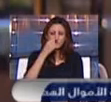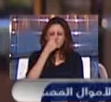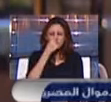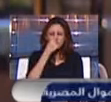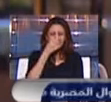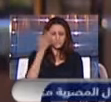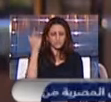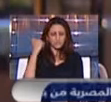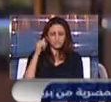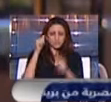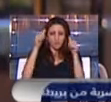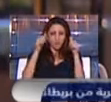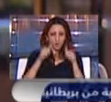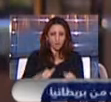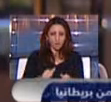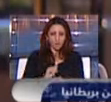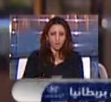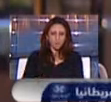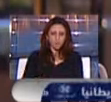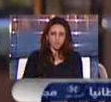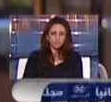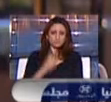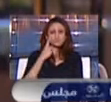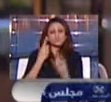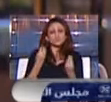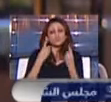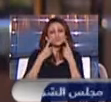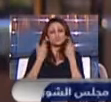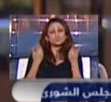دون ده احنا هنشوف.